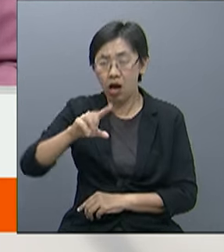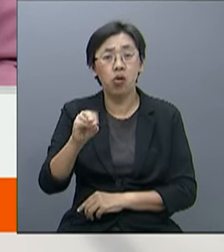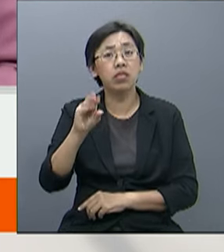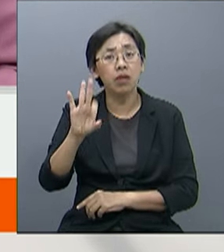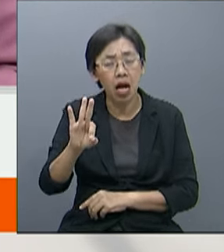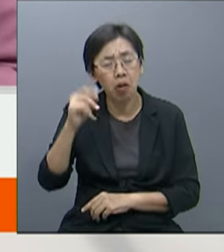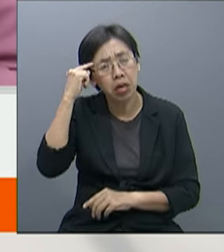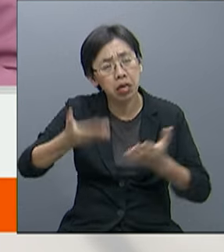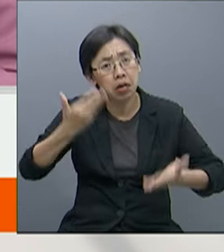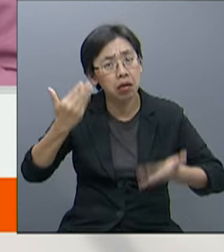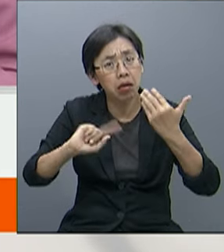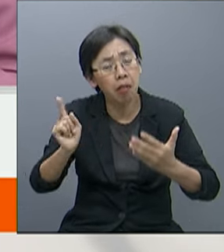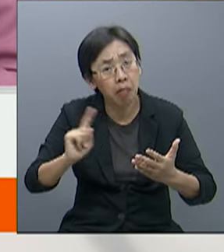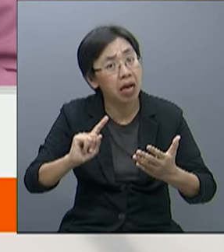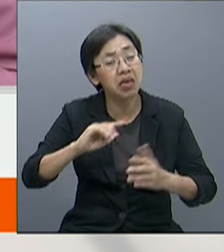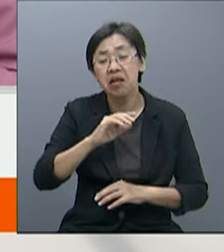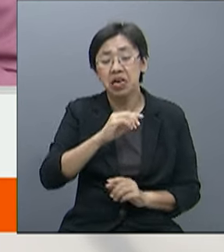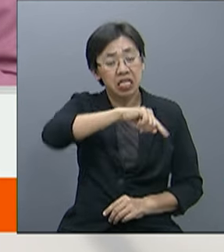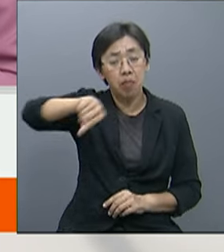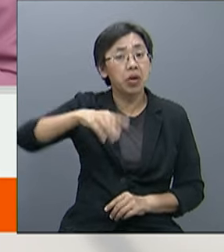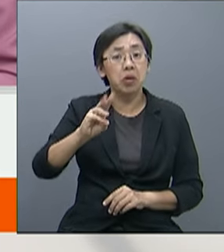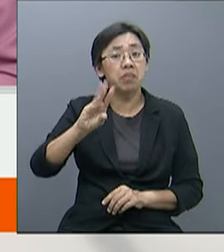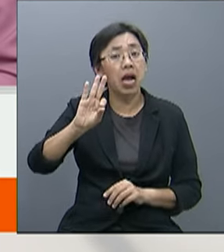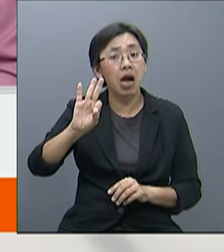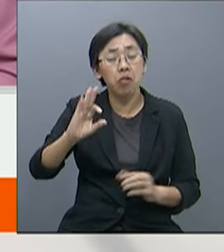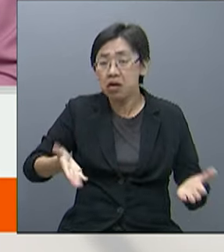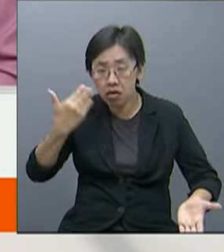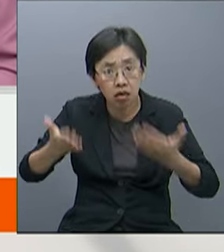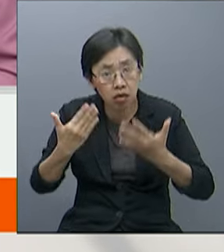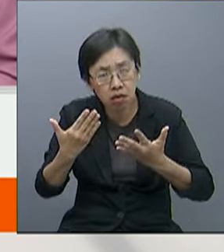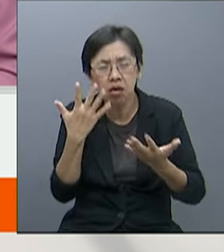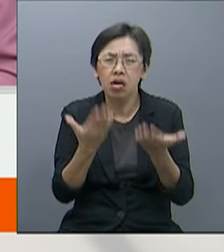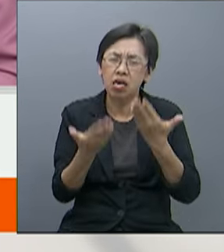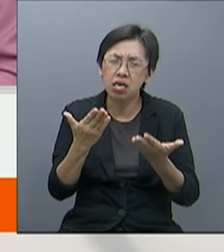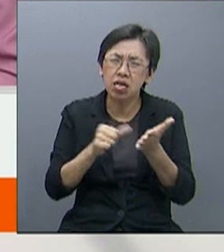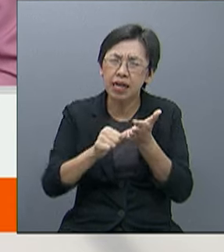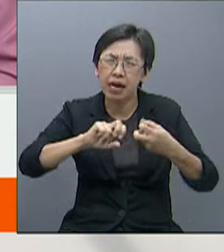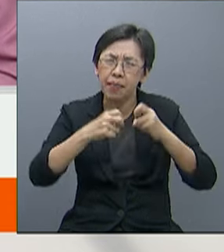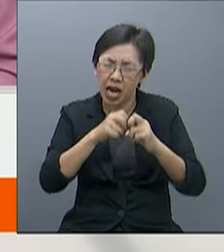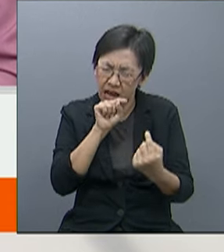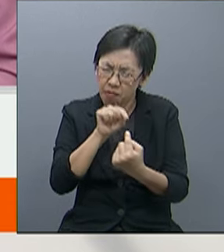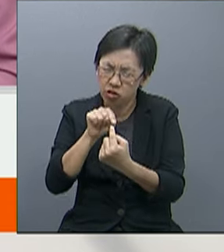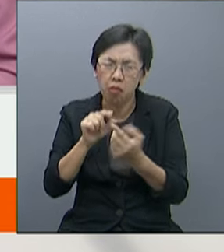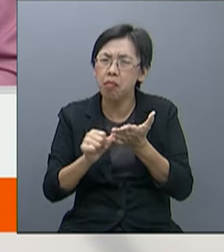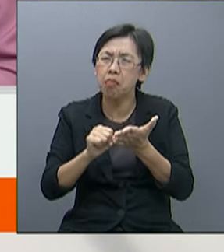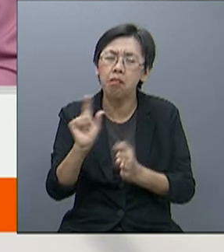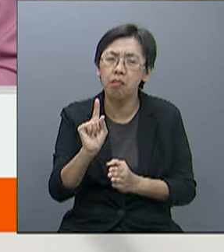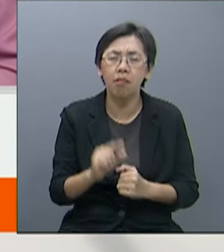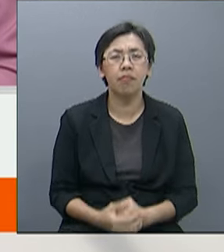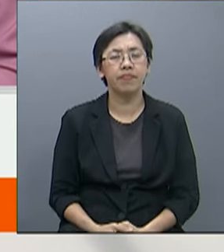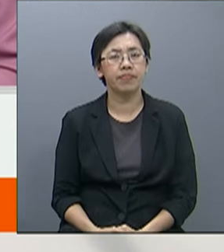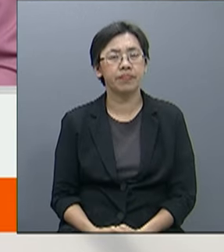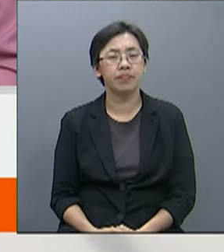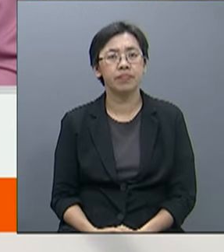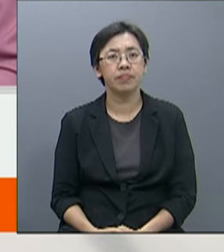คะจะต้องรื้อไปเลยทั้งหมดไหมหรือจะต้องมีมาตรการอย่างไรเพื่อให้มันเหมาะกับสถานการณ์ที่เกิดขึ้นนะคะ คืออ